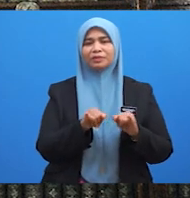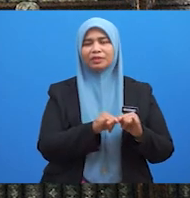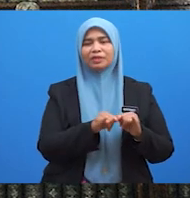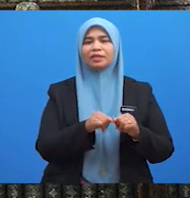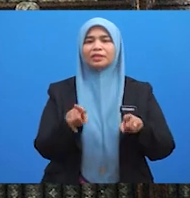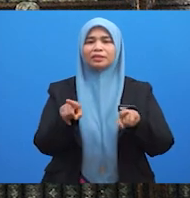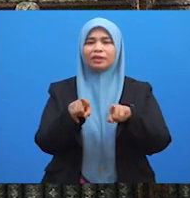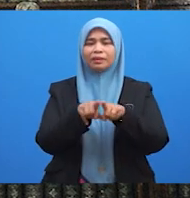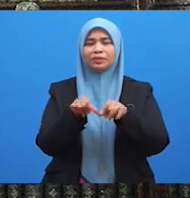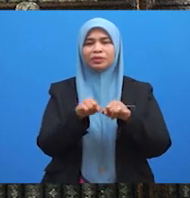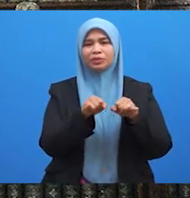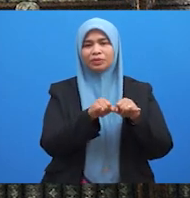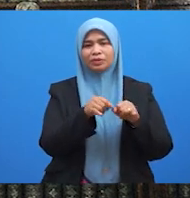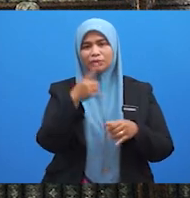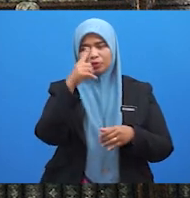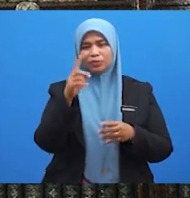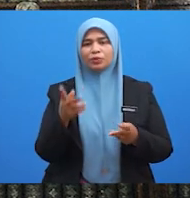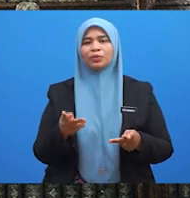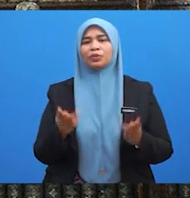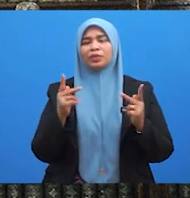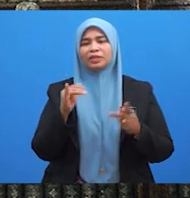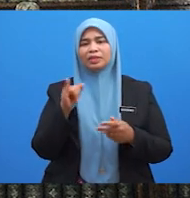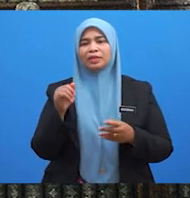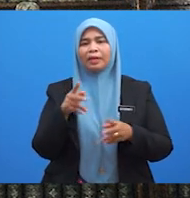Begitu juga hendak menguasai pantun.